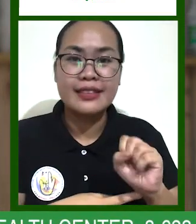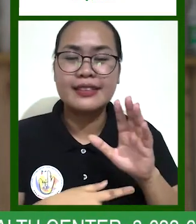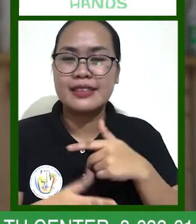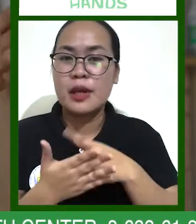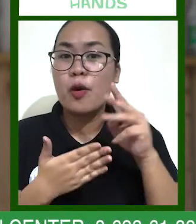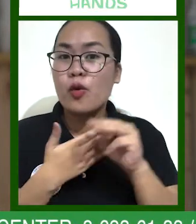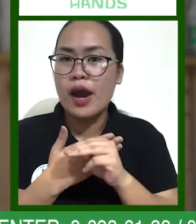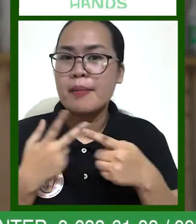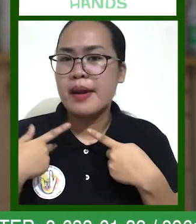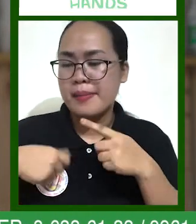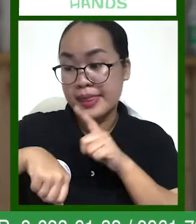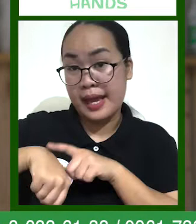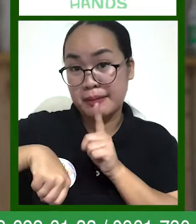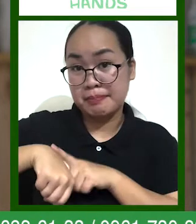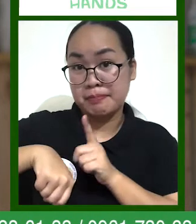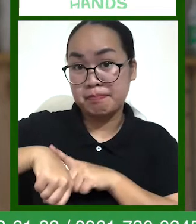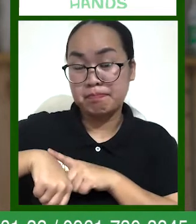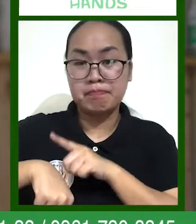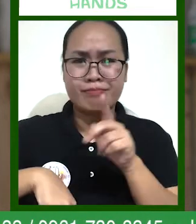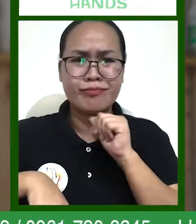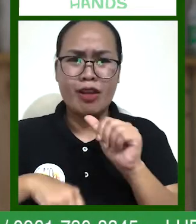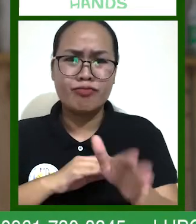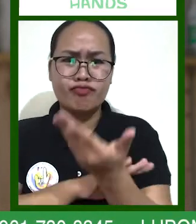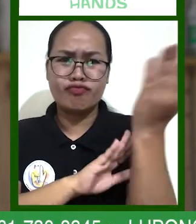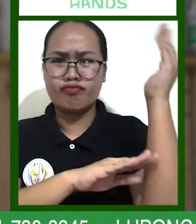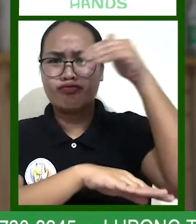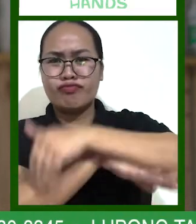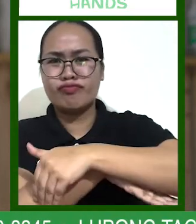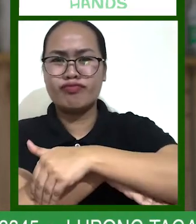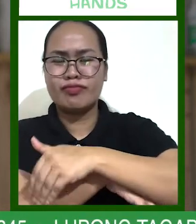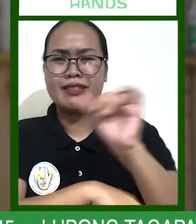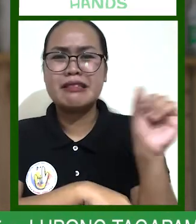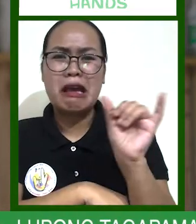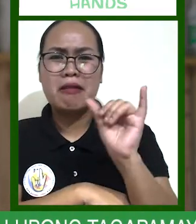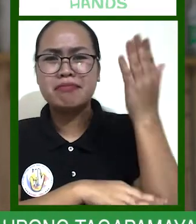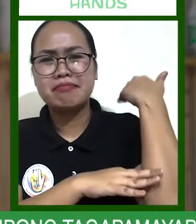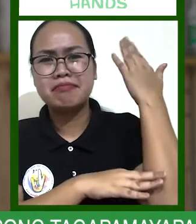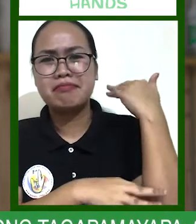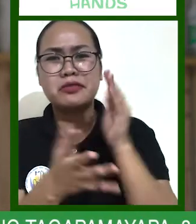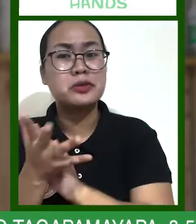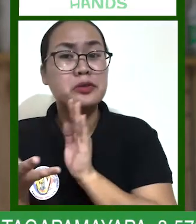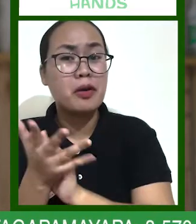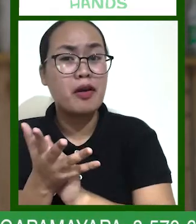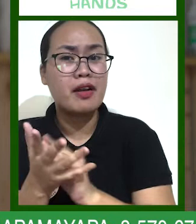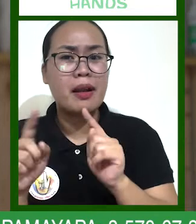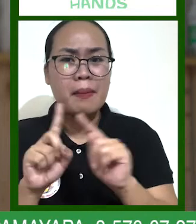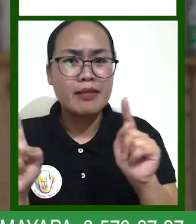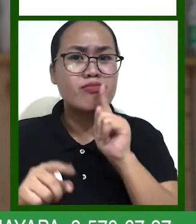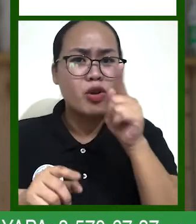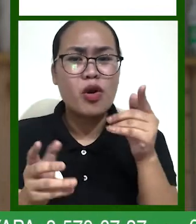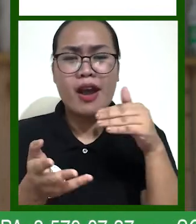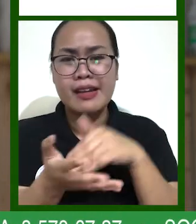period of time po ito. Hindi naman talaga whole day tulad ng conventional na pagpasok sa paaralan. Pero, again,